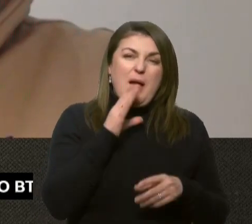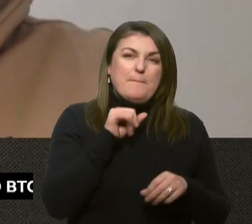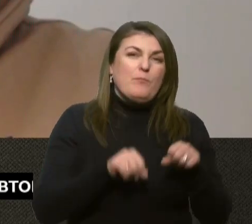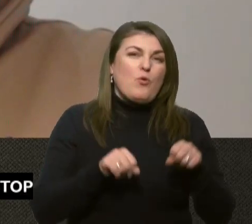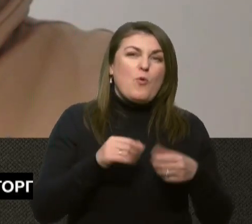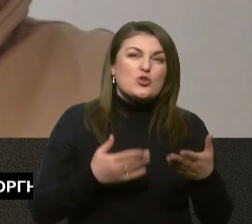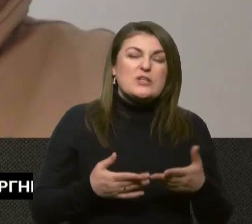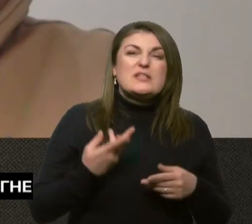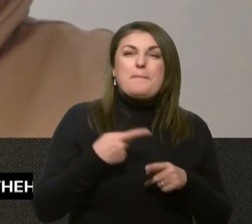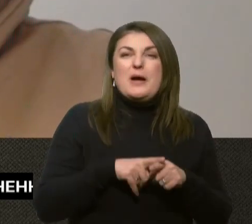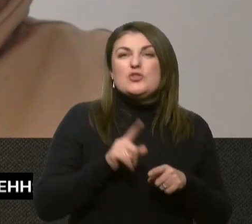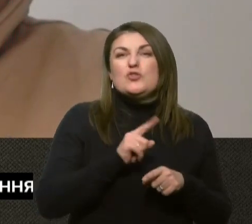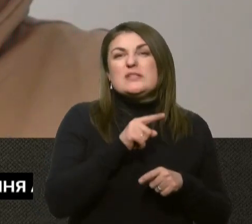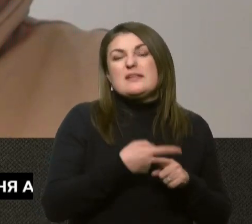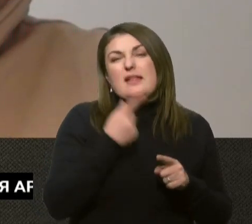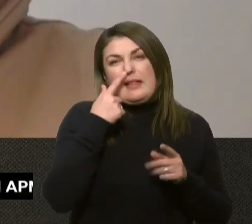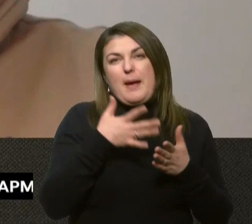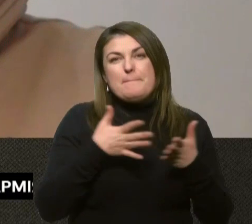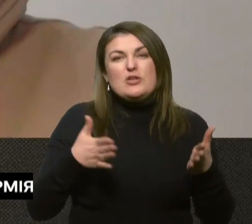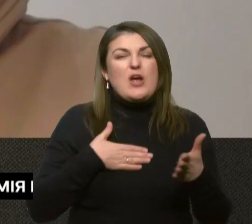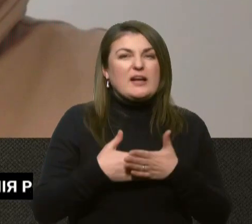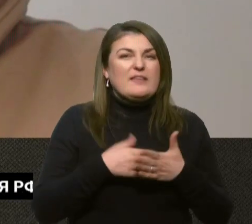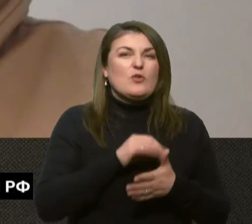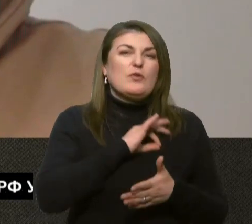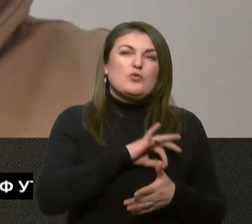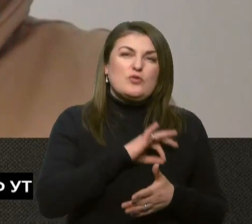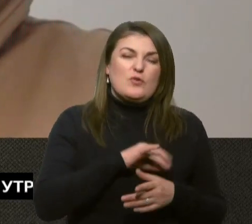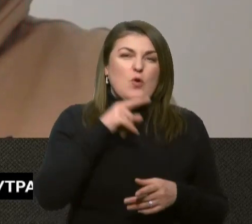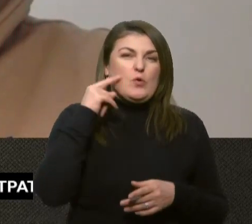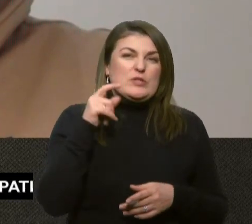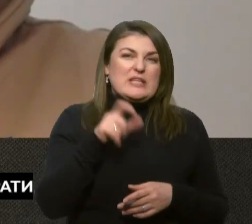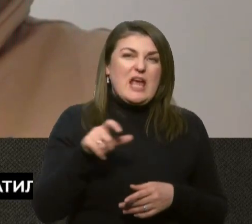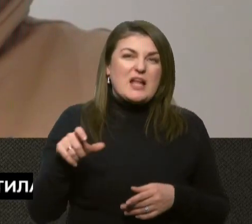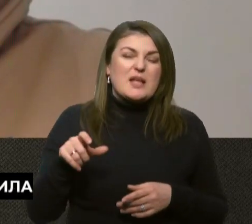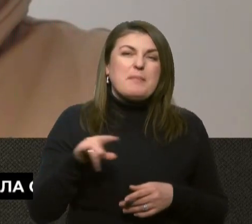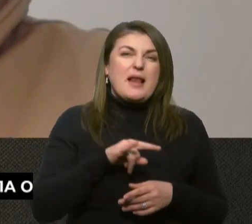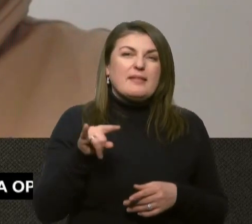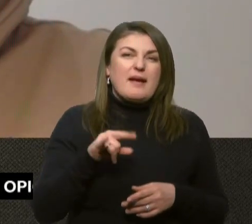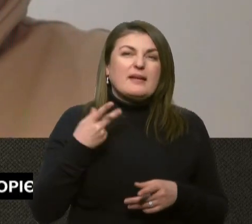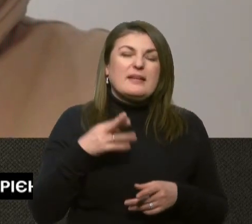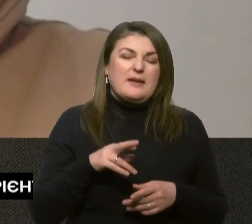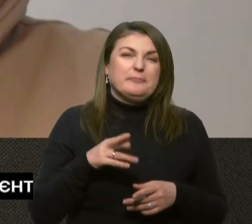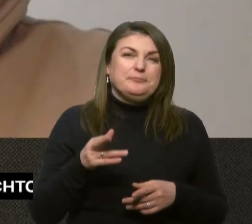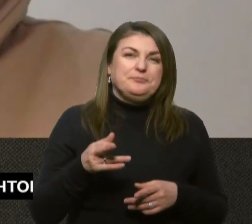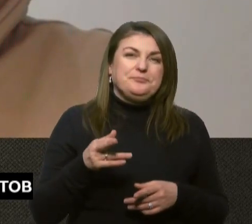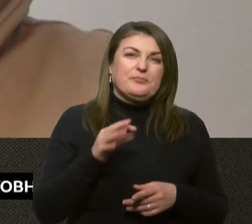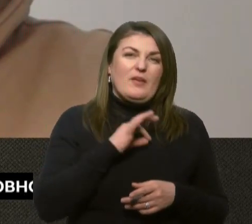спроможність. Тим паче, що це найбільш активно використовуваний росіянами літак